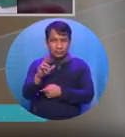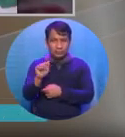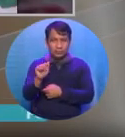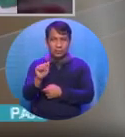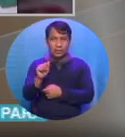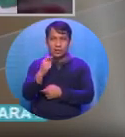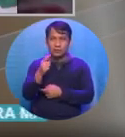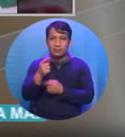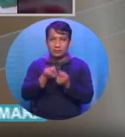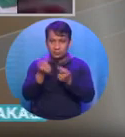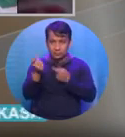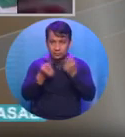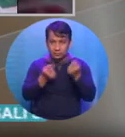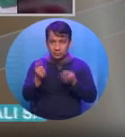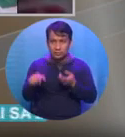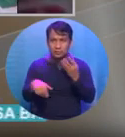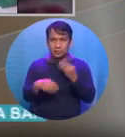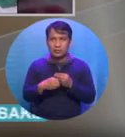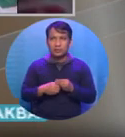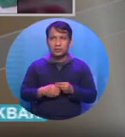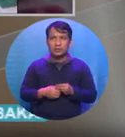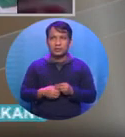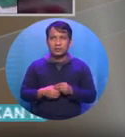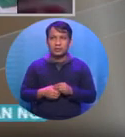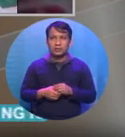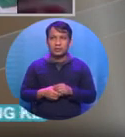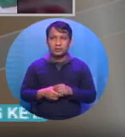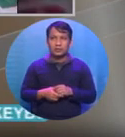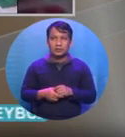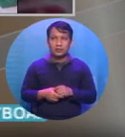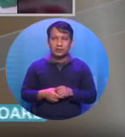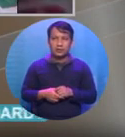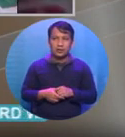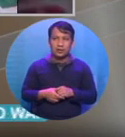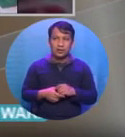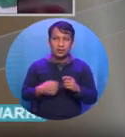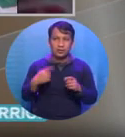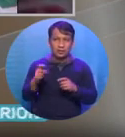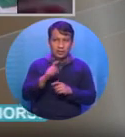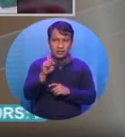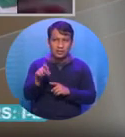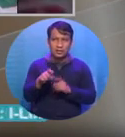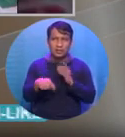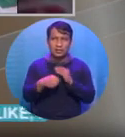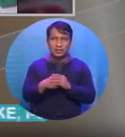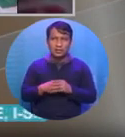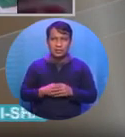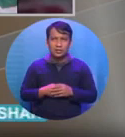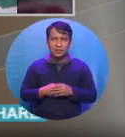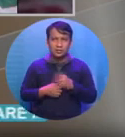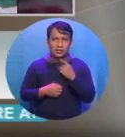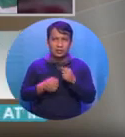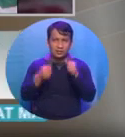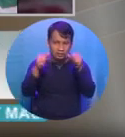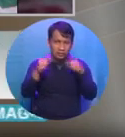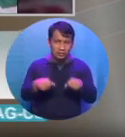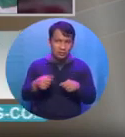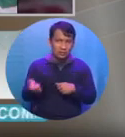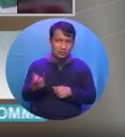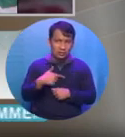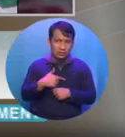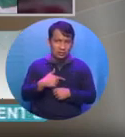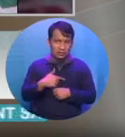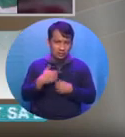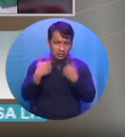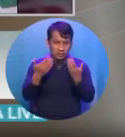pa. Bubarain mo, tama? Apo. Sir, may tanong lang po ako. Anong tatanong mo? Kasi yung pinost niya din po ako, pinahila niya